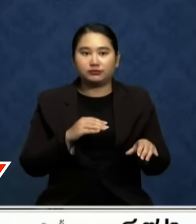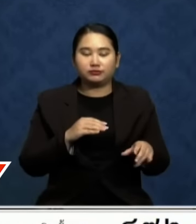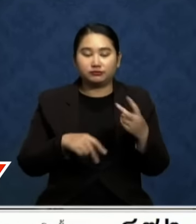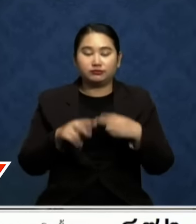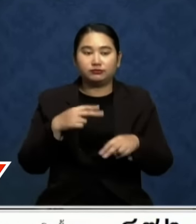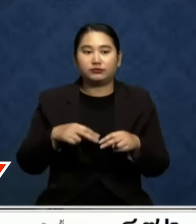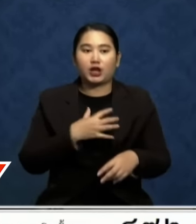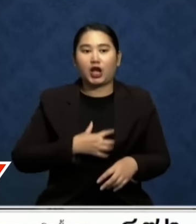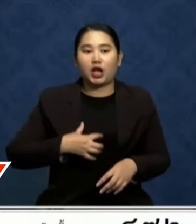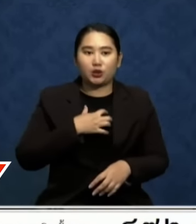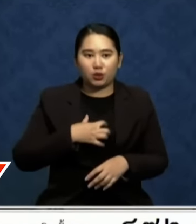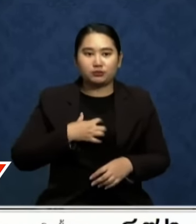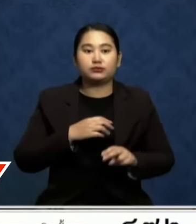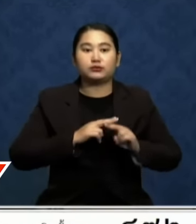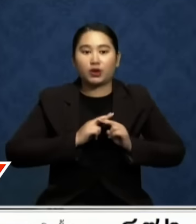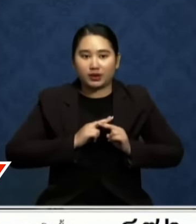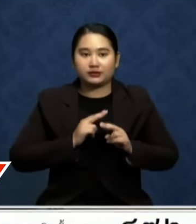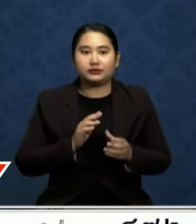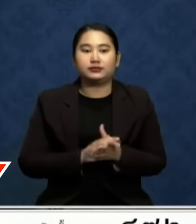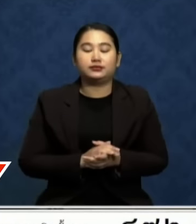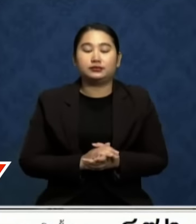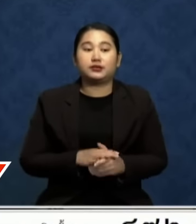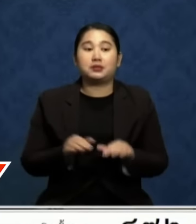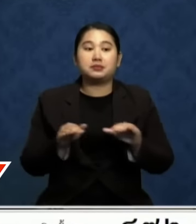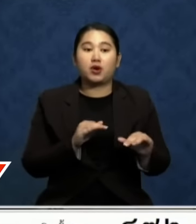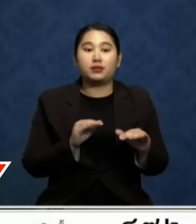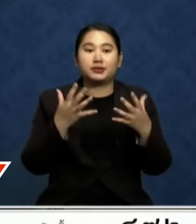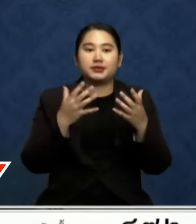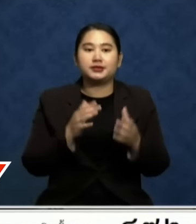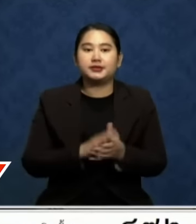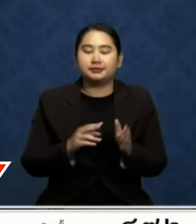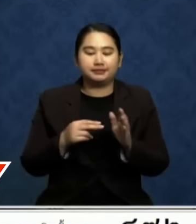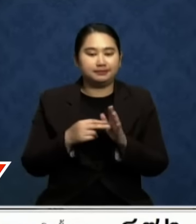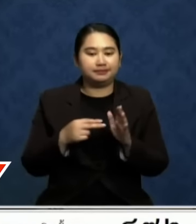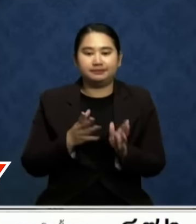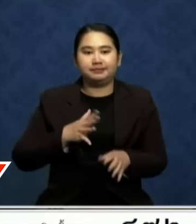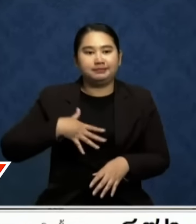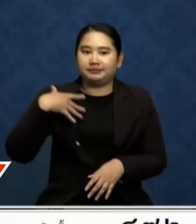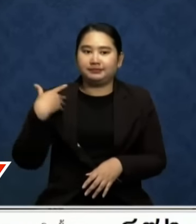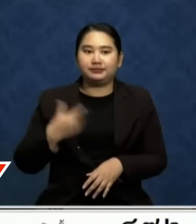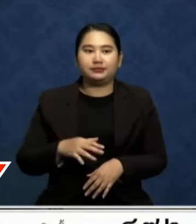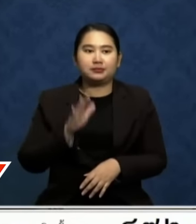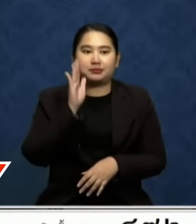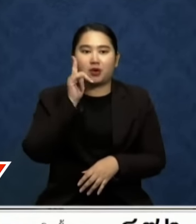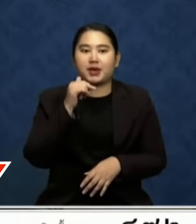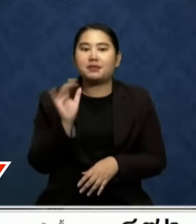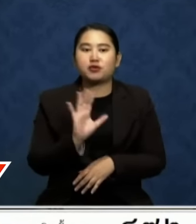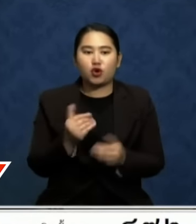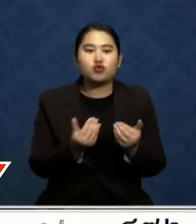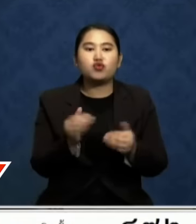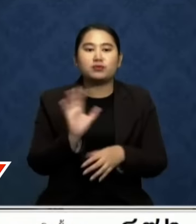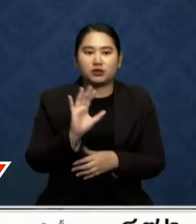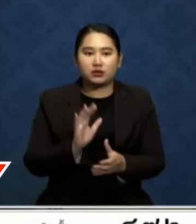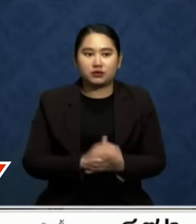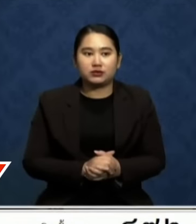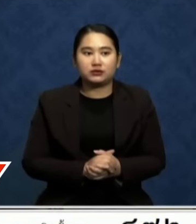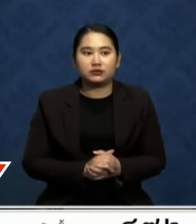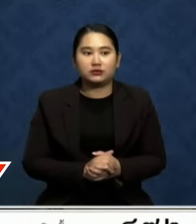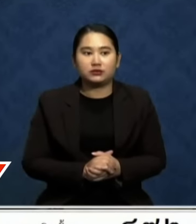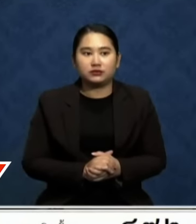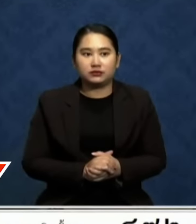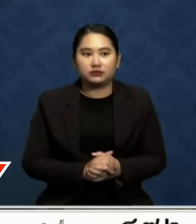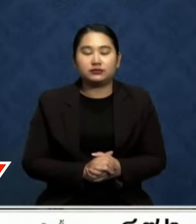บคุมอารมณ์ของตัวเองถ้าท่านไม่พร้อมแบบนี้ก็ไม่สมควรที่จะเป็นพ่อเป็นแม่ใครค่ะไม่ต้องมีหรอกค่ะลูกอีกอย่างนึงนะ